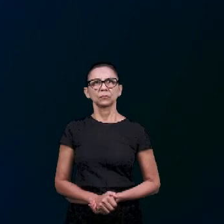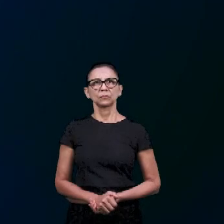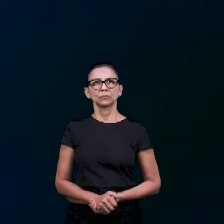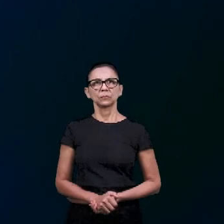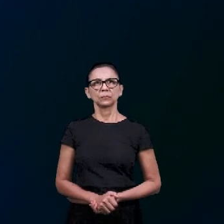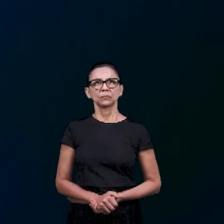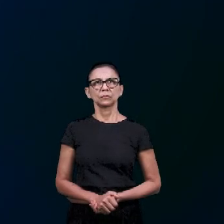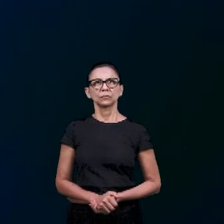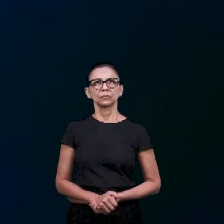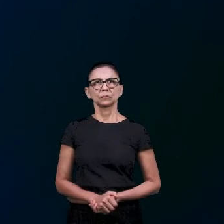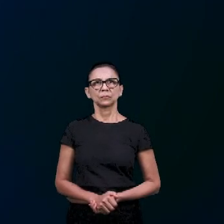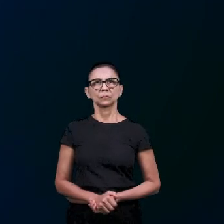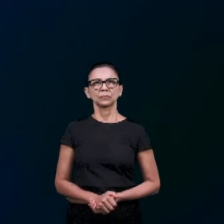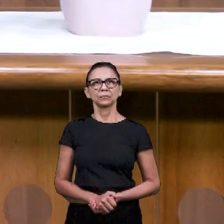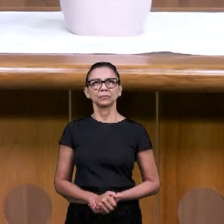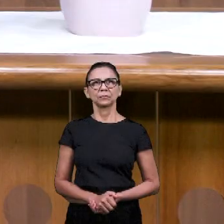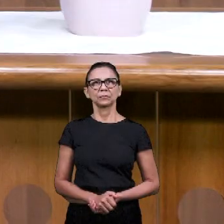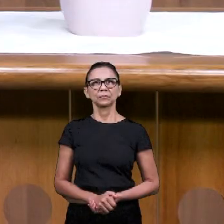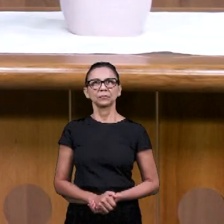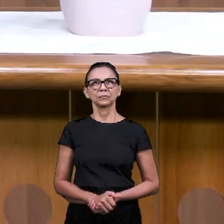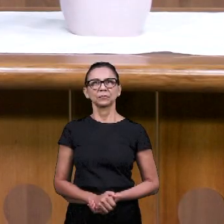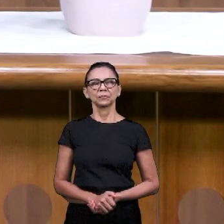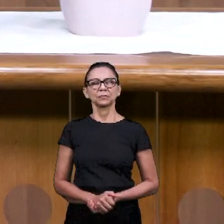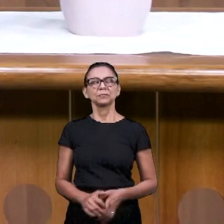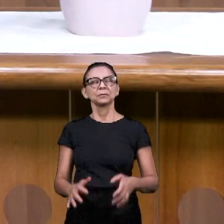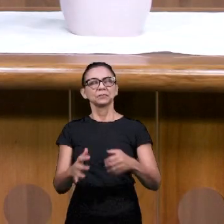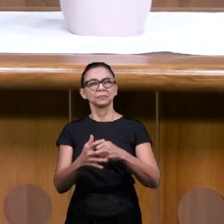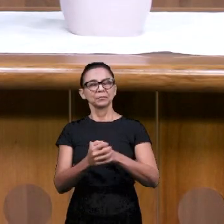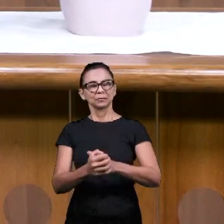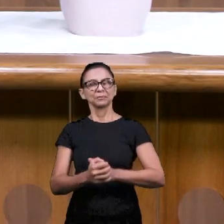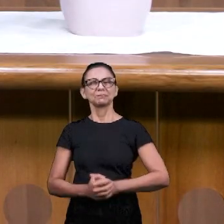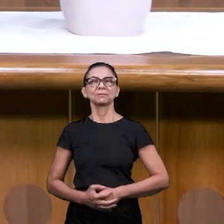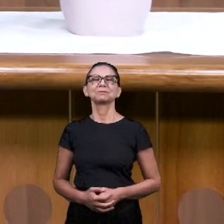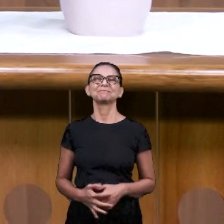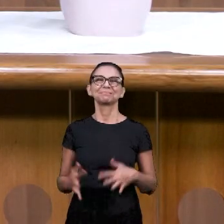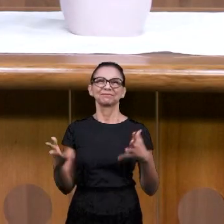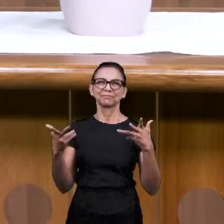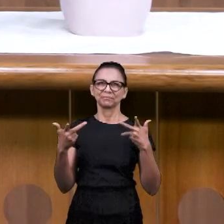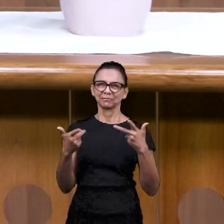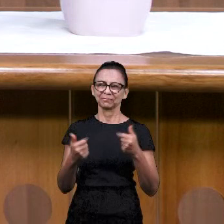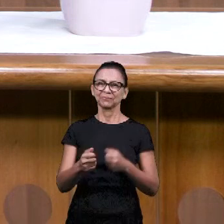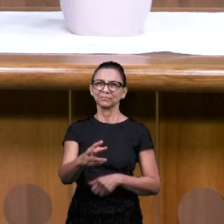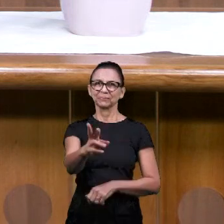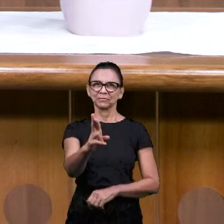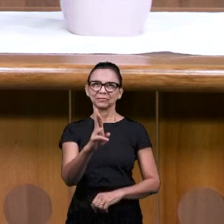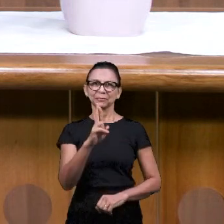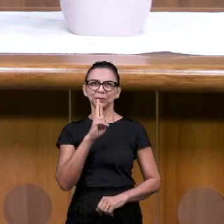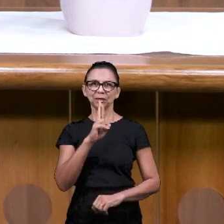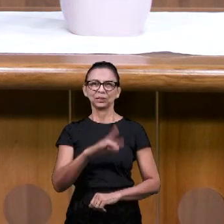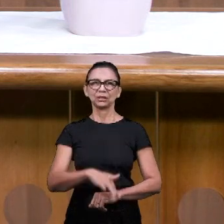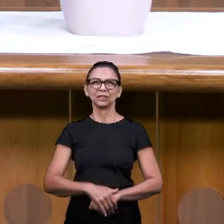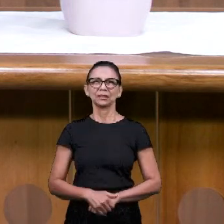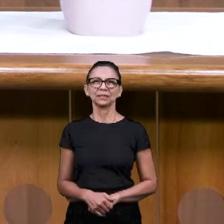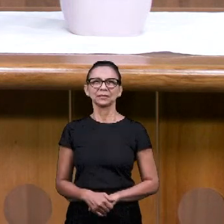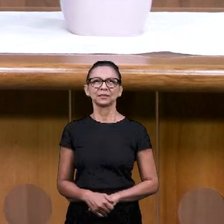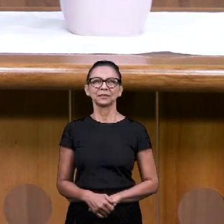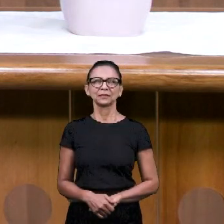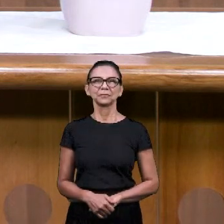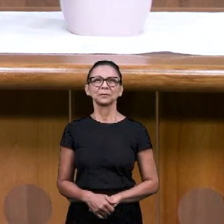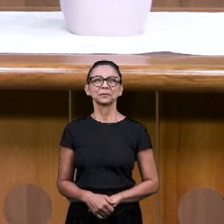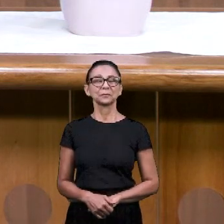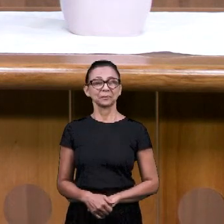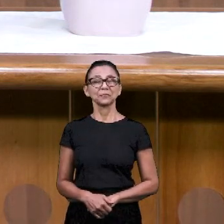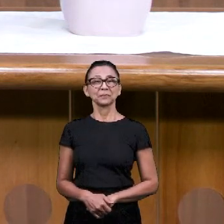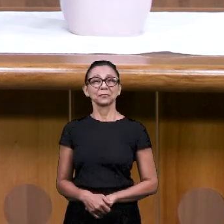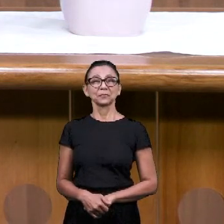Amen. Amen, mes frères. Quelle réponse merveilleuse par rapport aux questions de je suis riche, celui